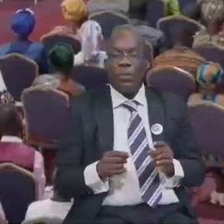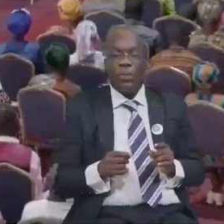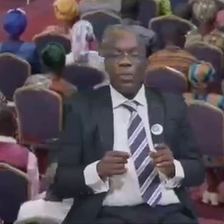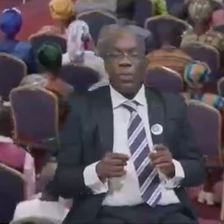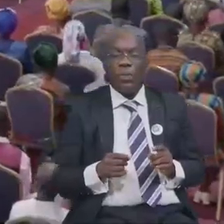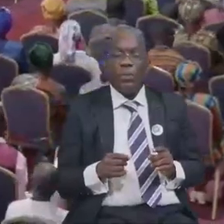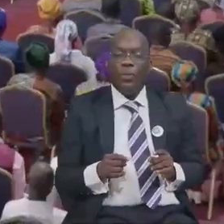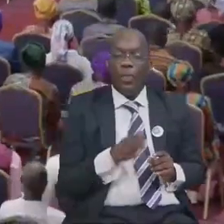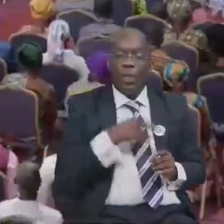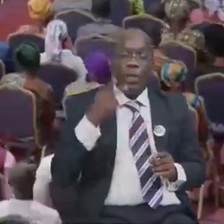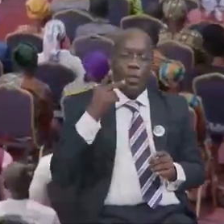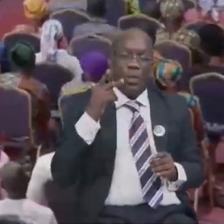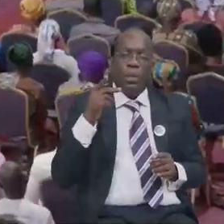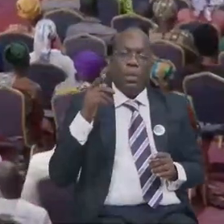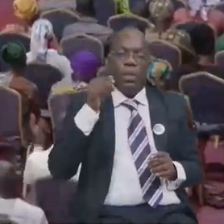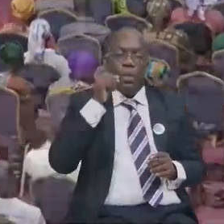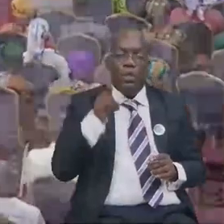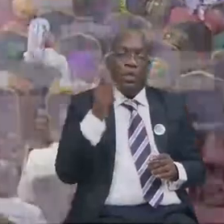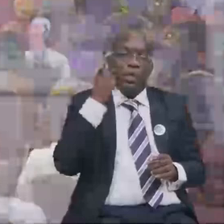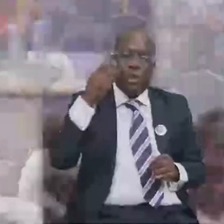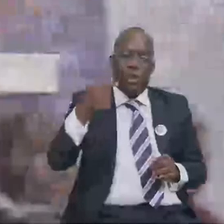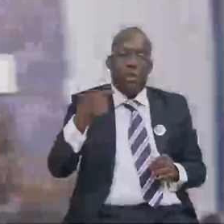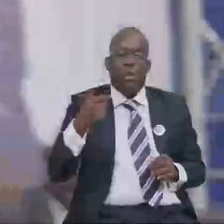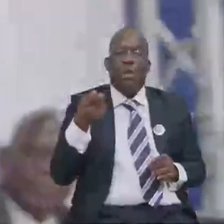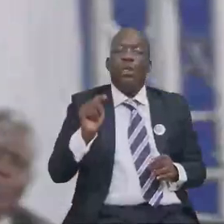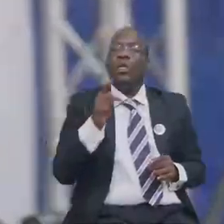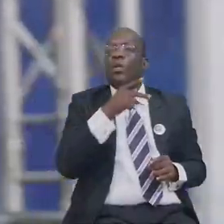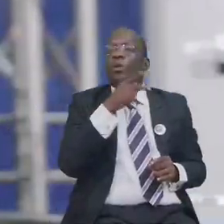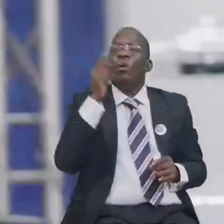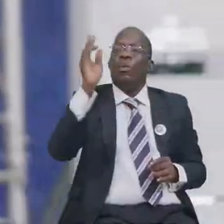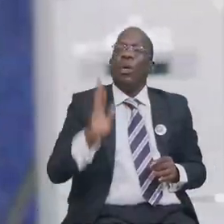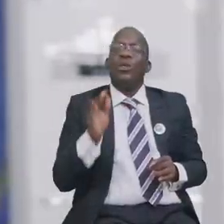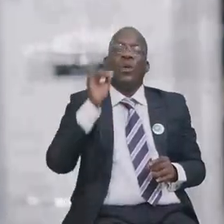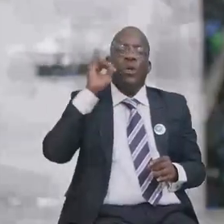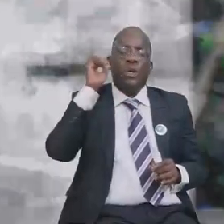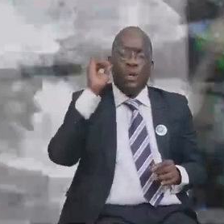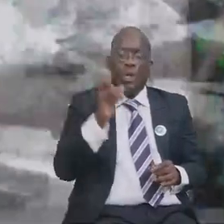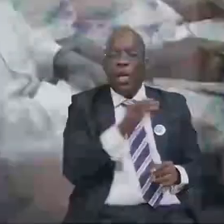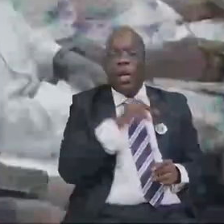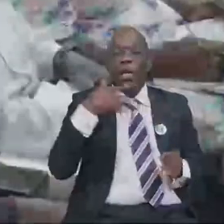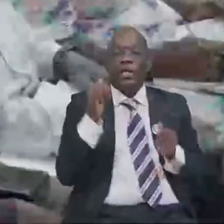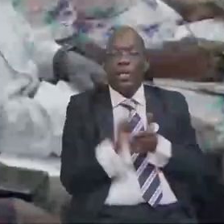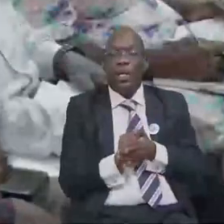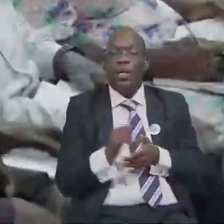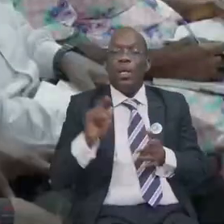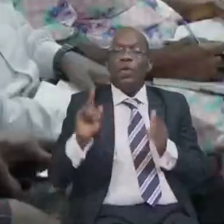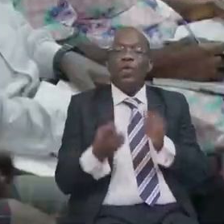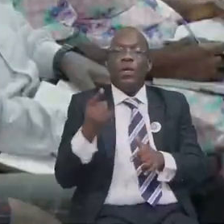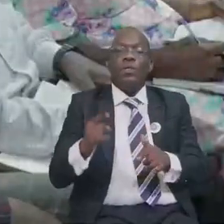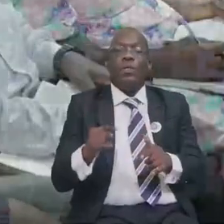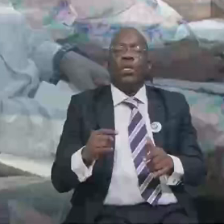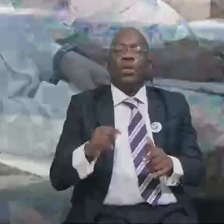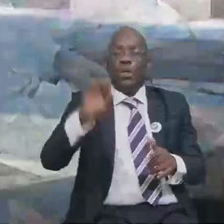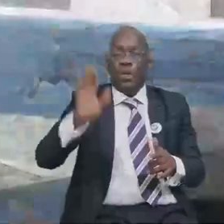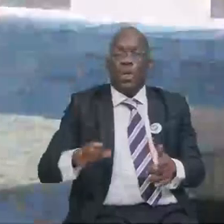Elle m'a vu hier. Elle a dit, le premier enfant qui est venu après cette courte prière